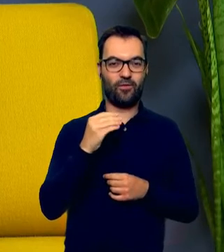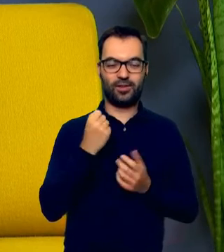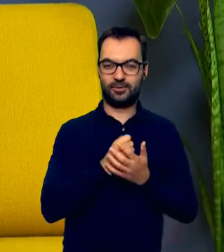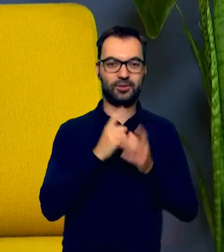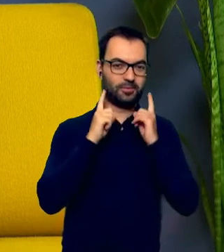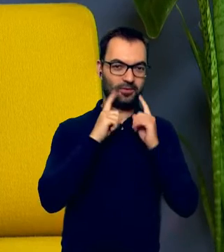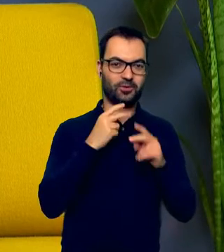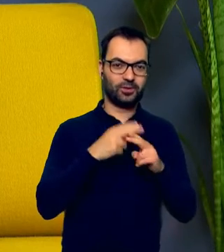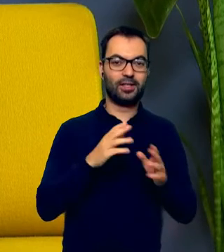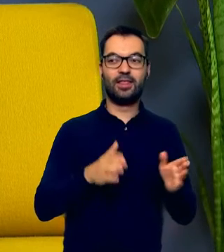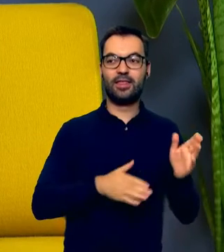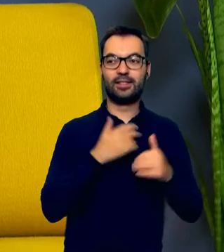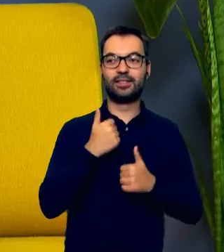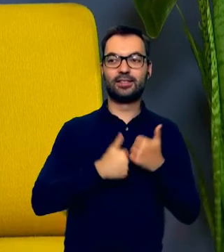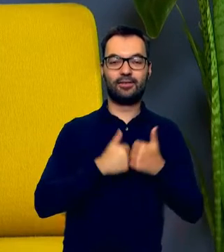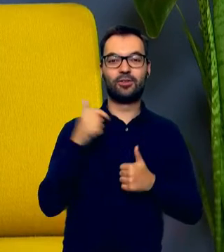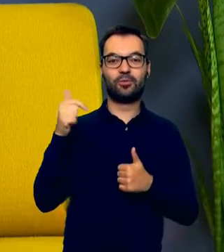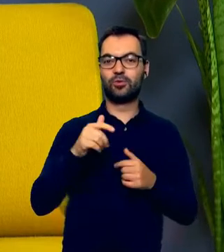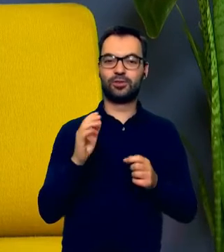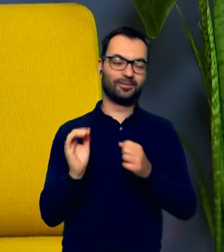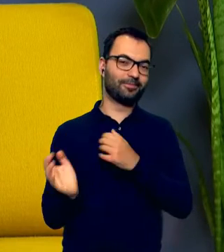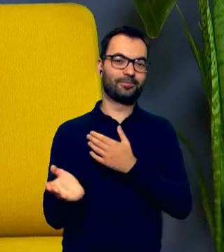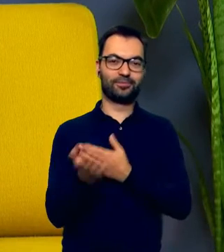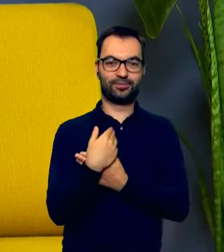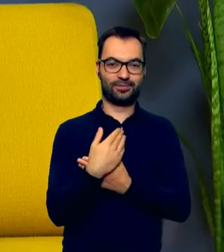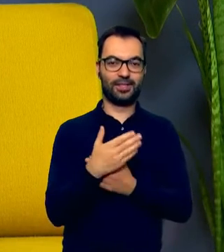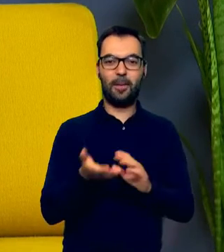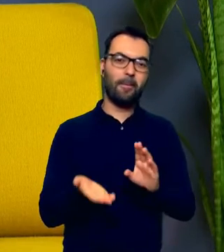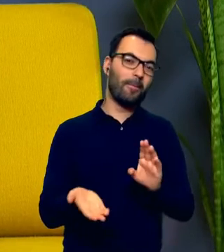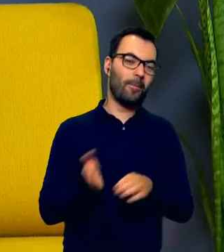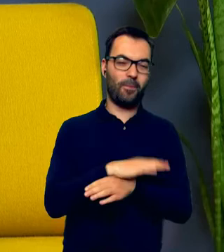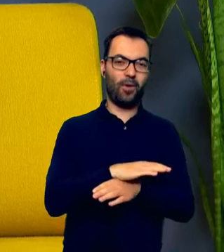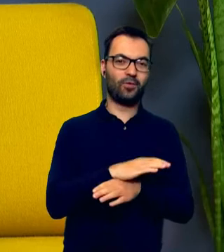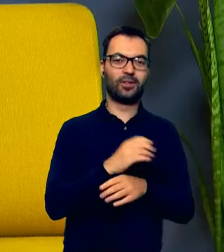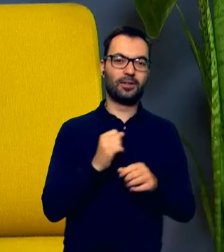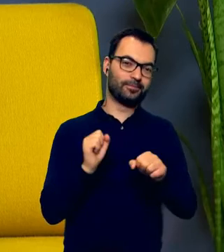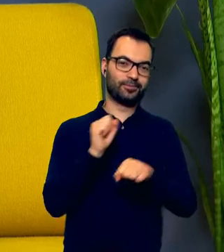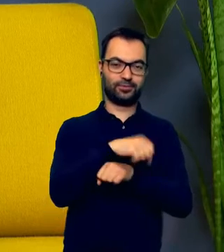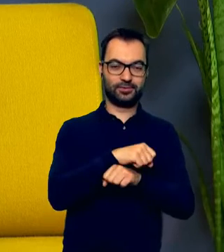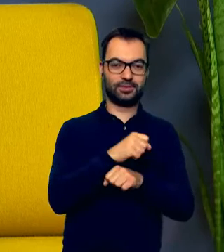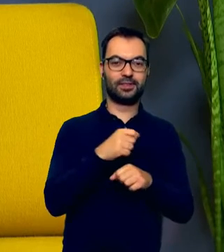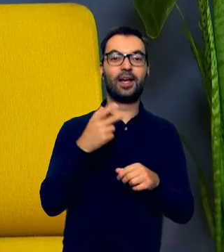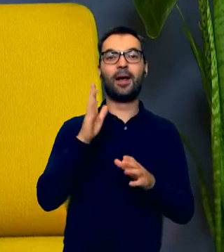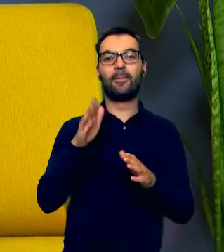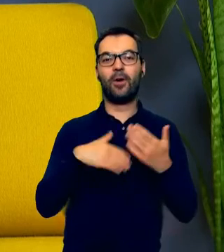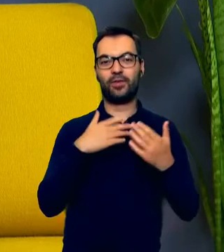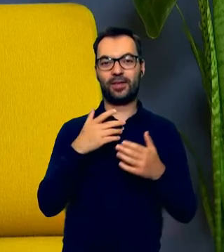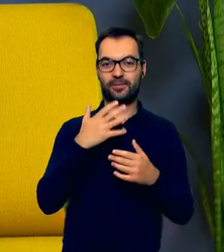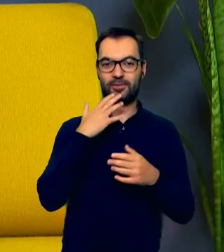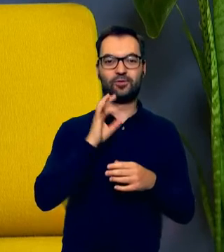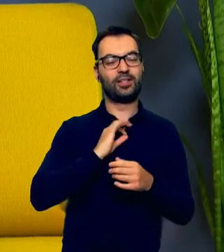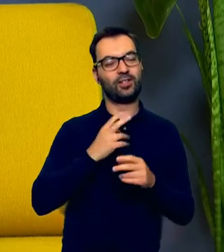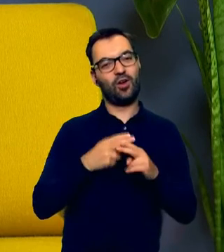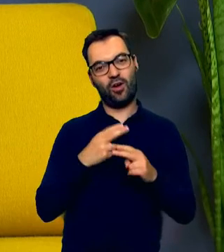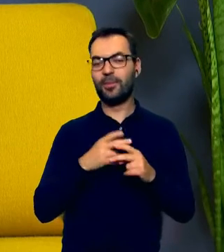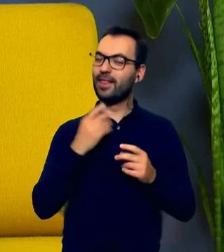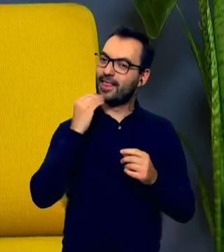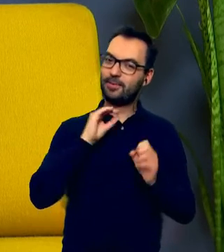jakieś schorzenia. Kolejny zawodnik musi podważyć dolegliwości osoby, która mówi, a potem przedstawia swoje choroby w